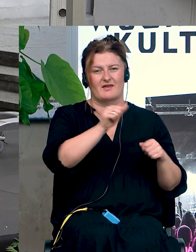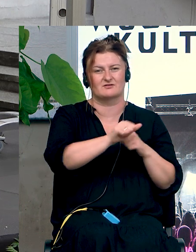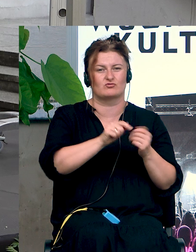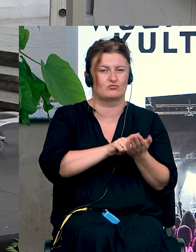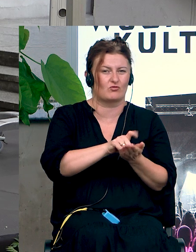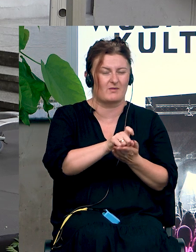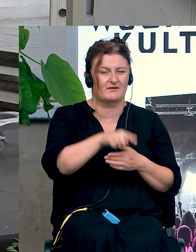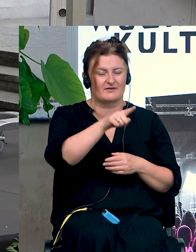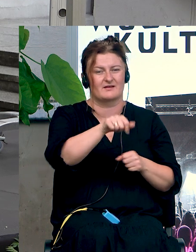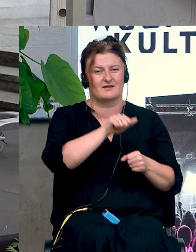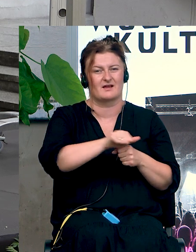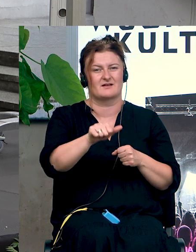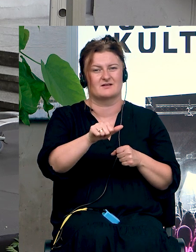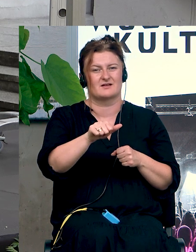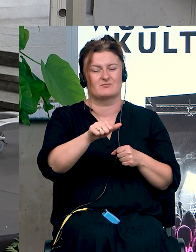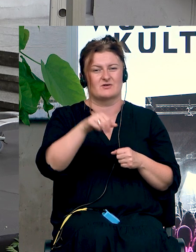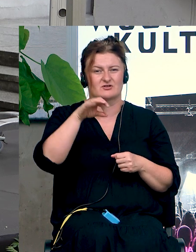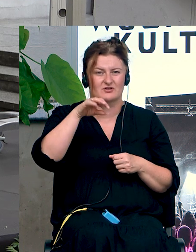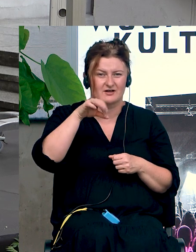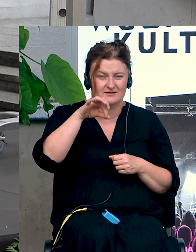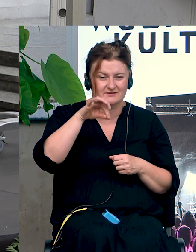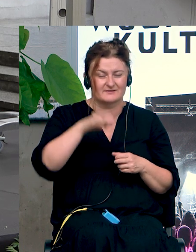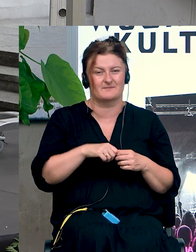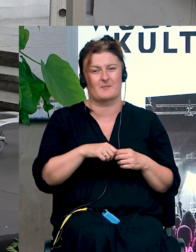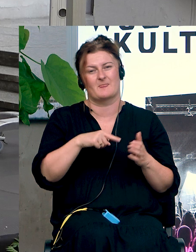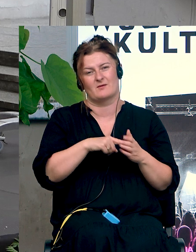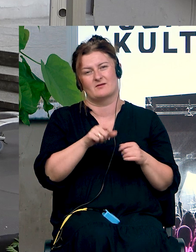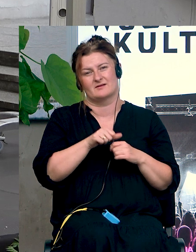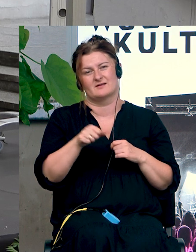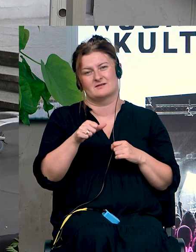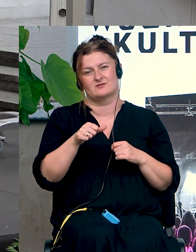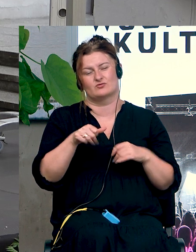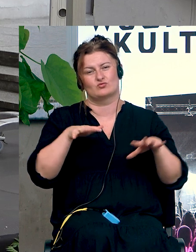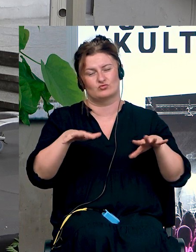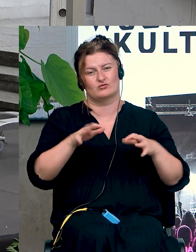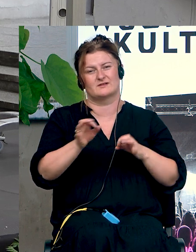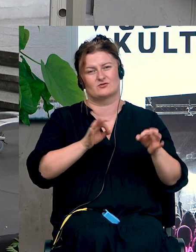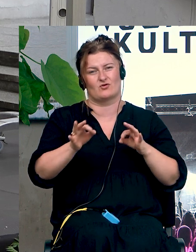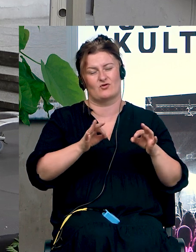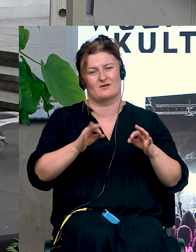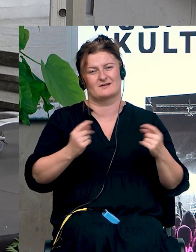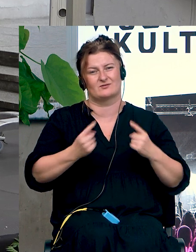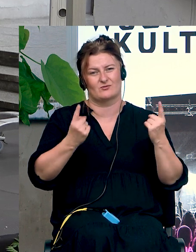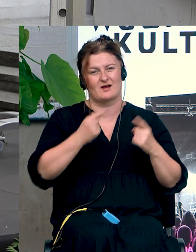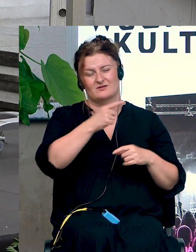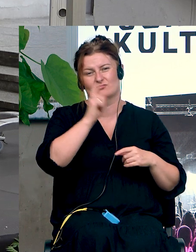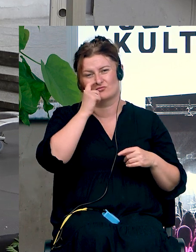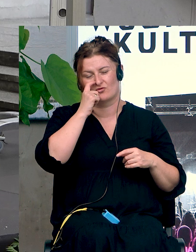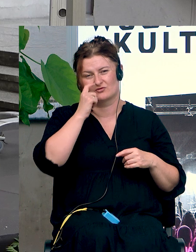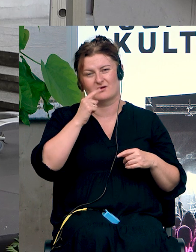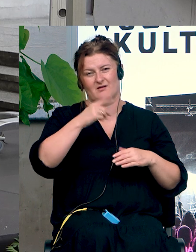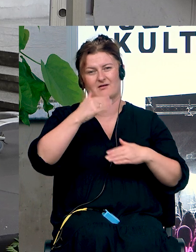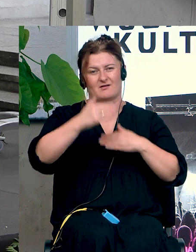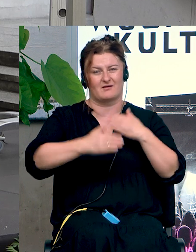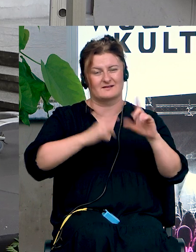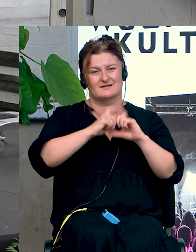все. Ну, коротше, це багато історій, цілі пригоди цього горошка, які тривають ціле літо. Це історії, які я розповідаю своїй доньці,